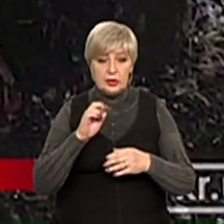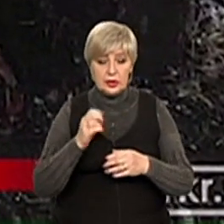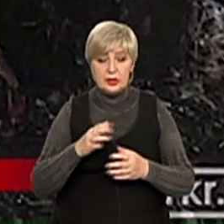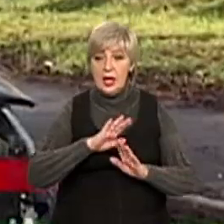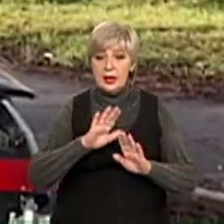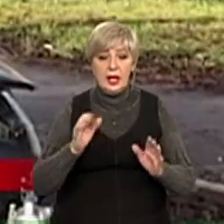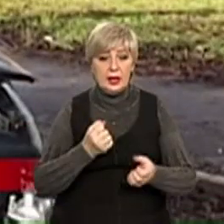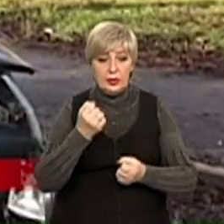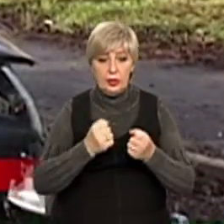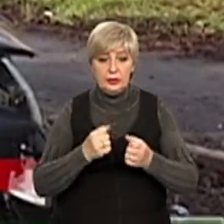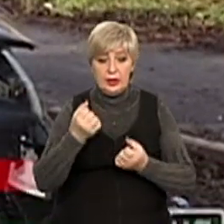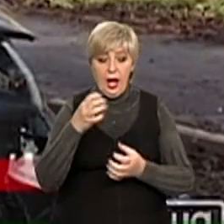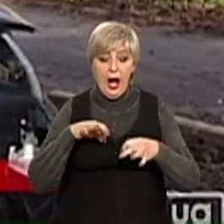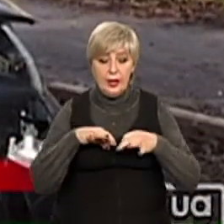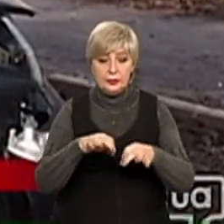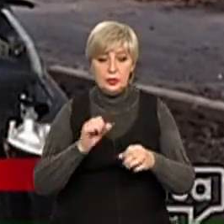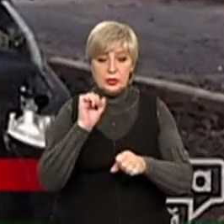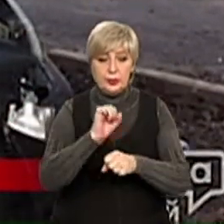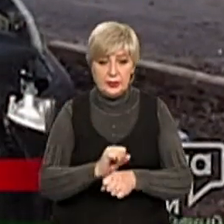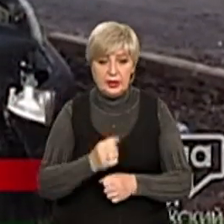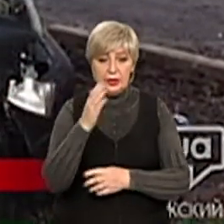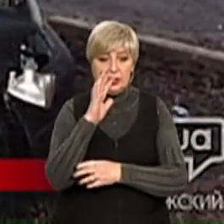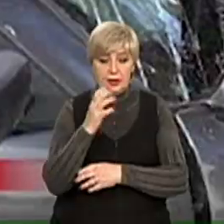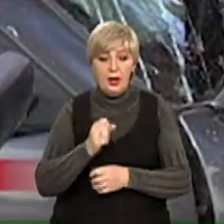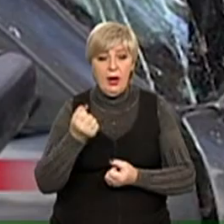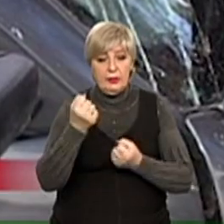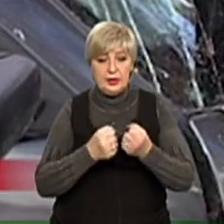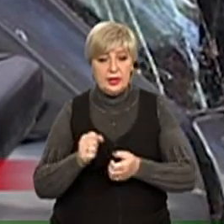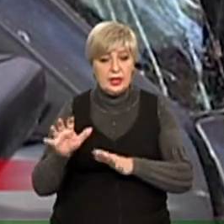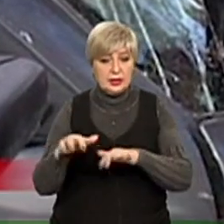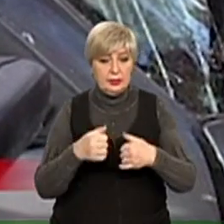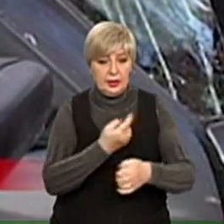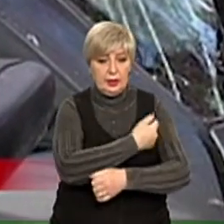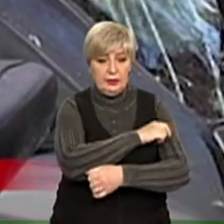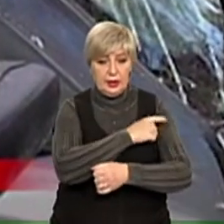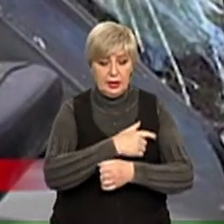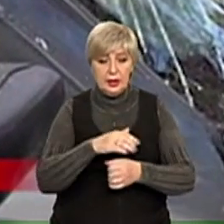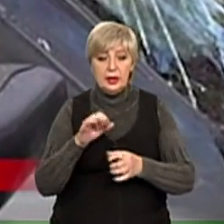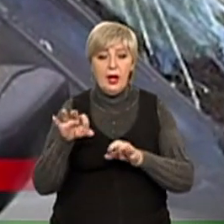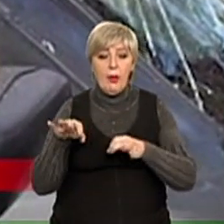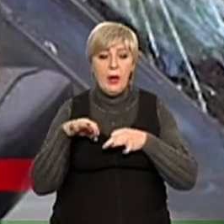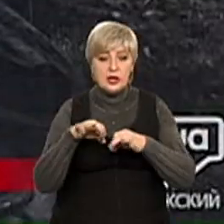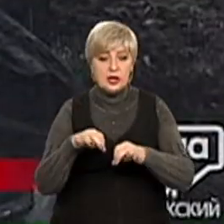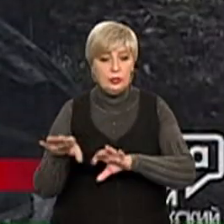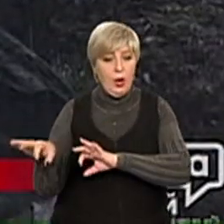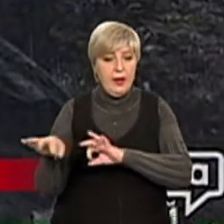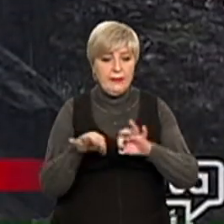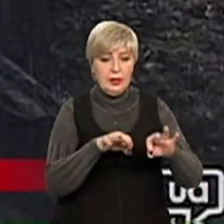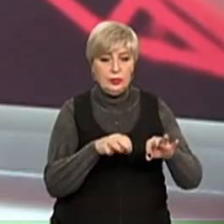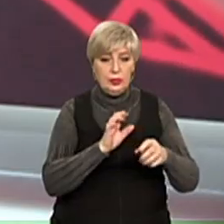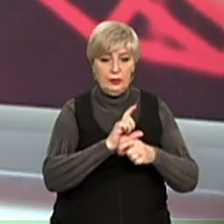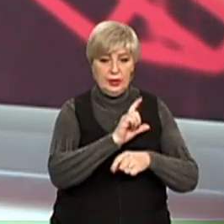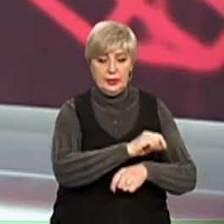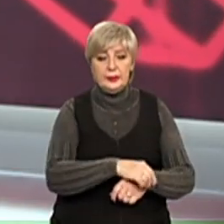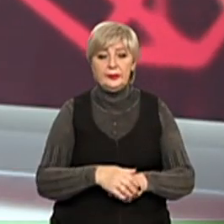Некероване авто зупинило дерево. Водія забрали до лікарні із численними травмами. Машину евакуювали.